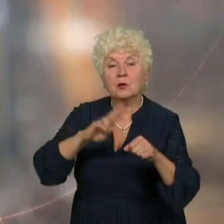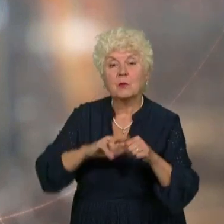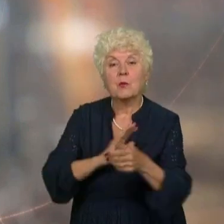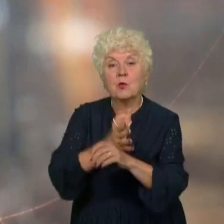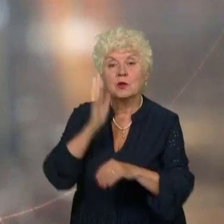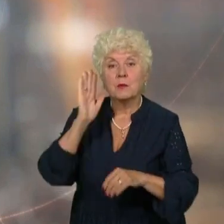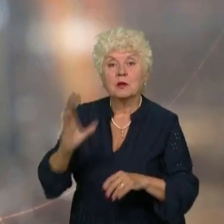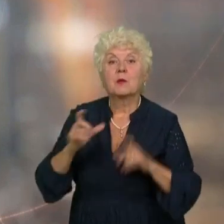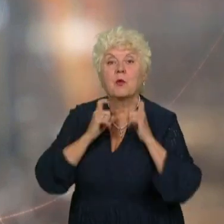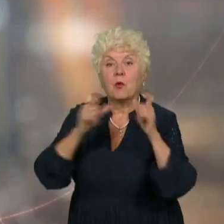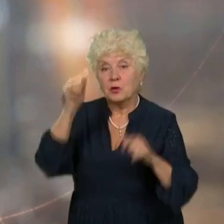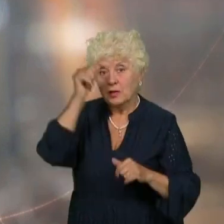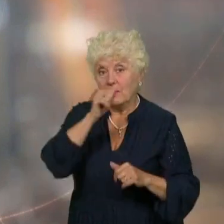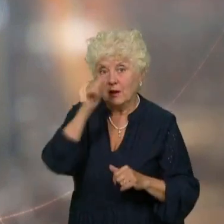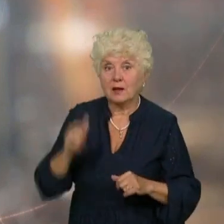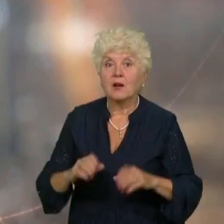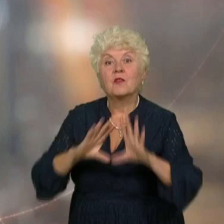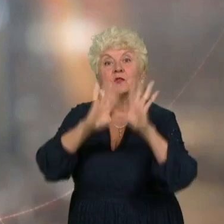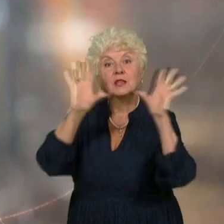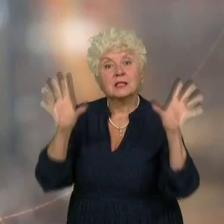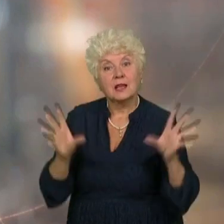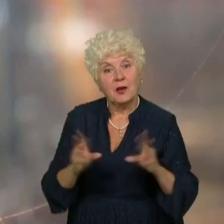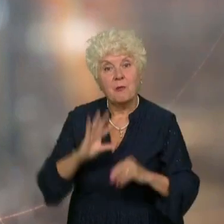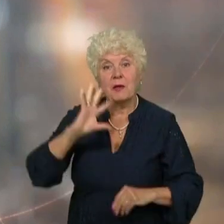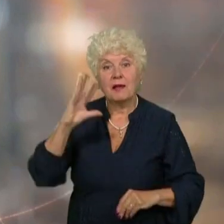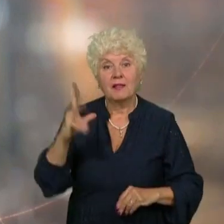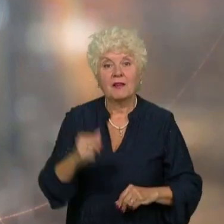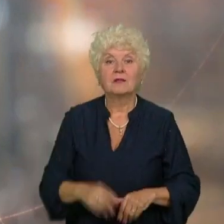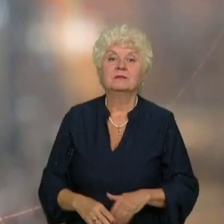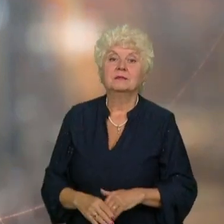będziemy głosić ewangelię wszystkiego pięknego